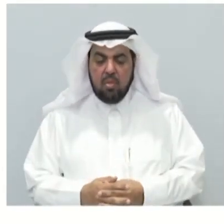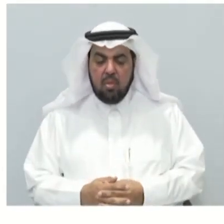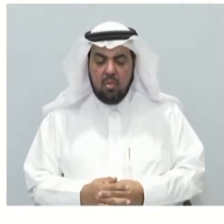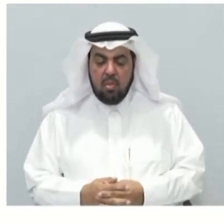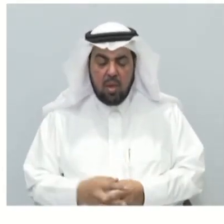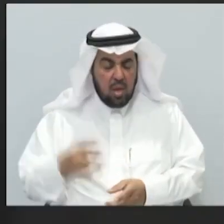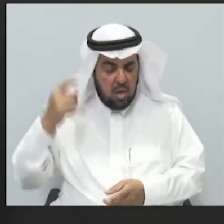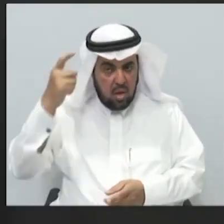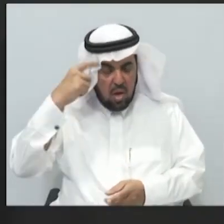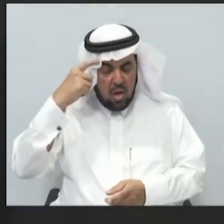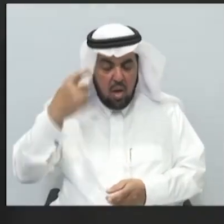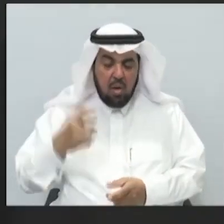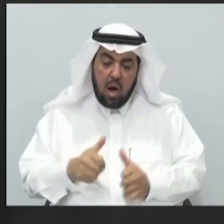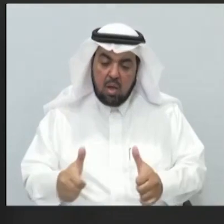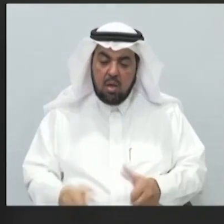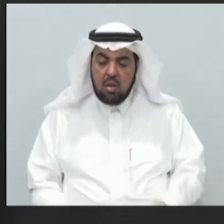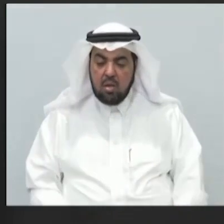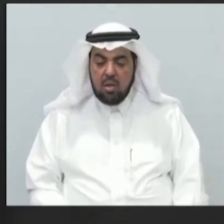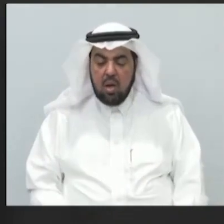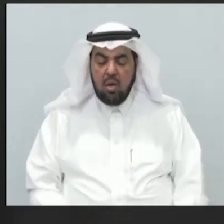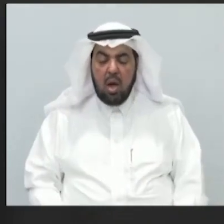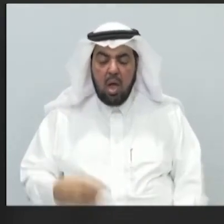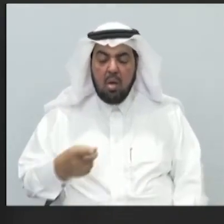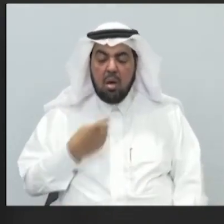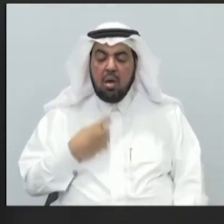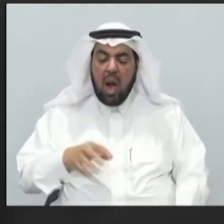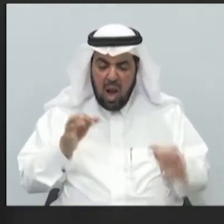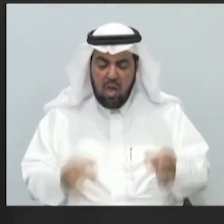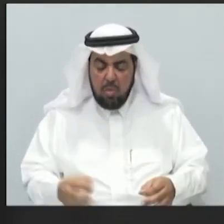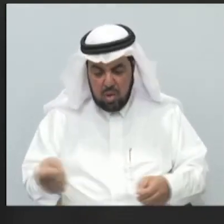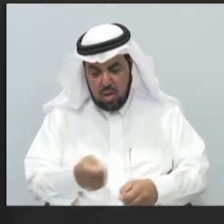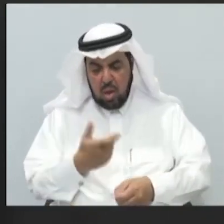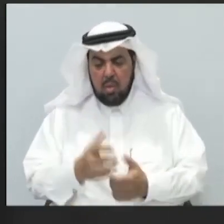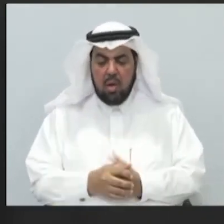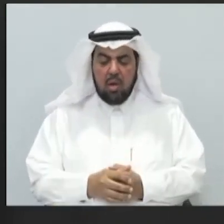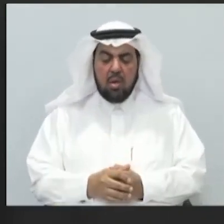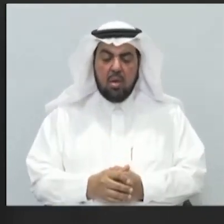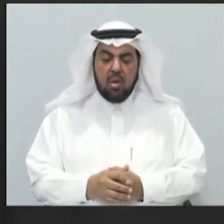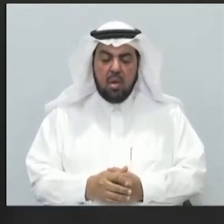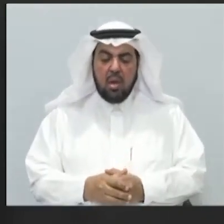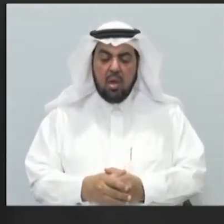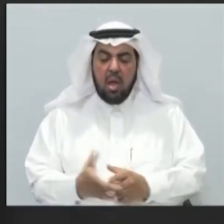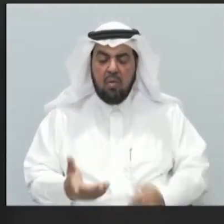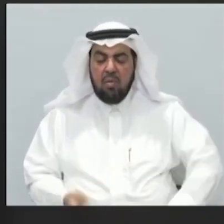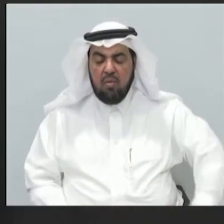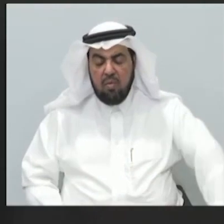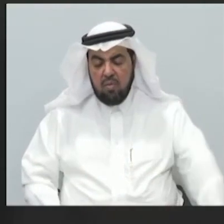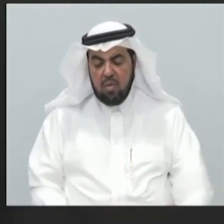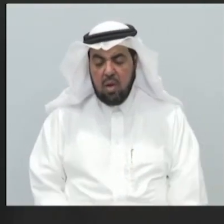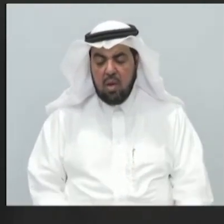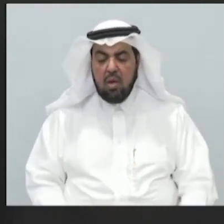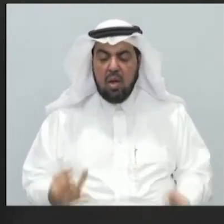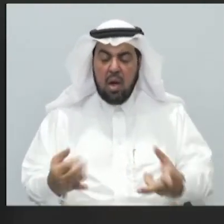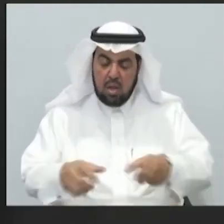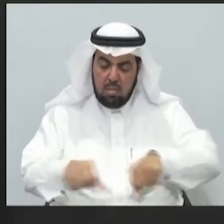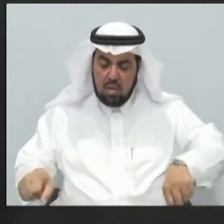ذهنيا بشكل مباشر لكن هو يبغاك الان تثبت له كتابه يعني كيف يجيب او كيف يوجد